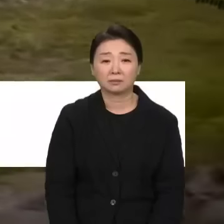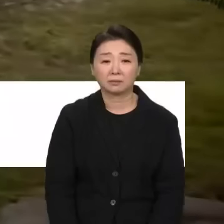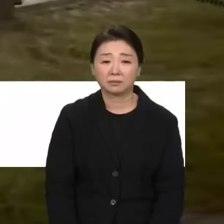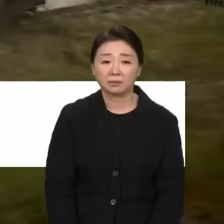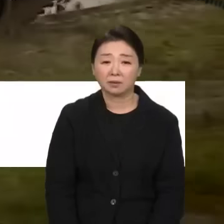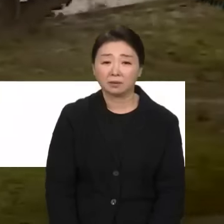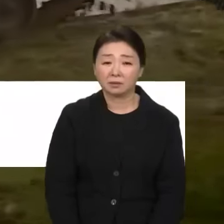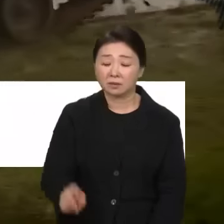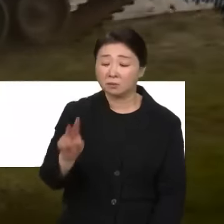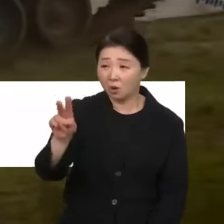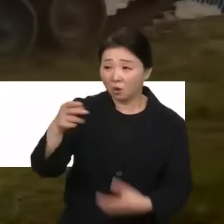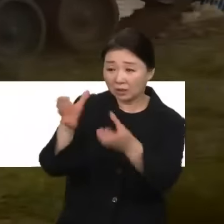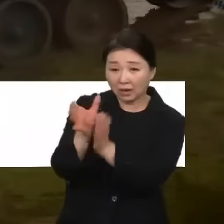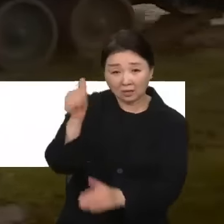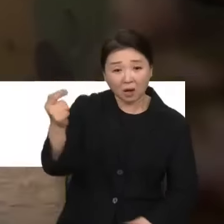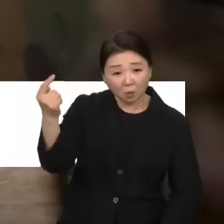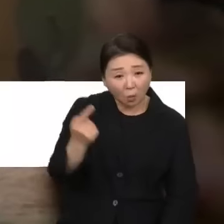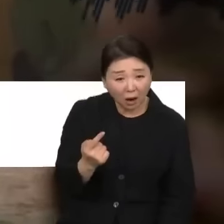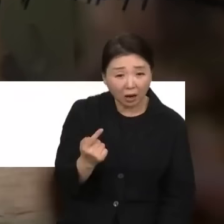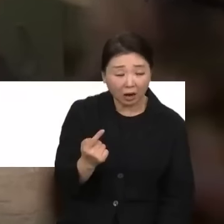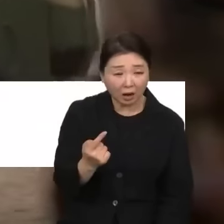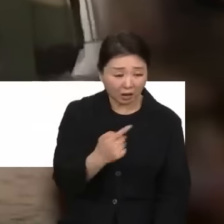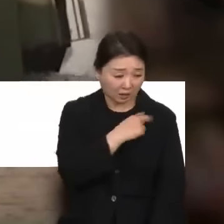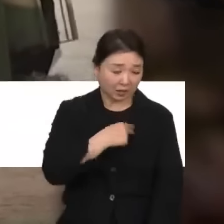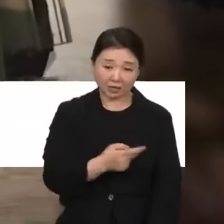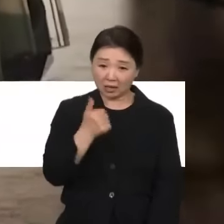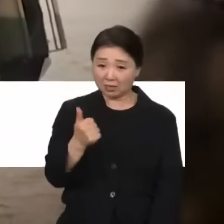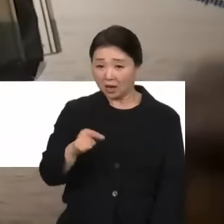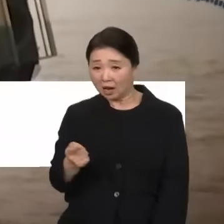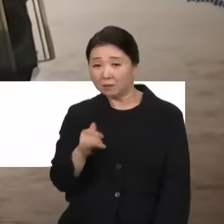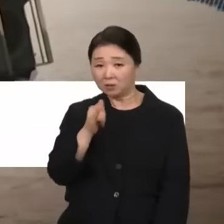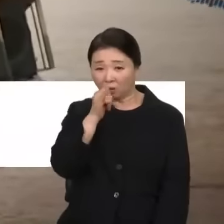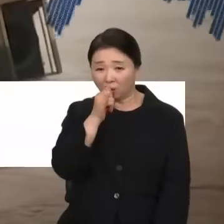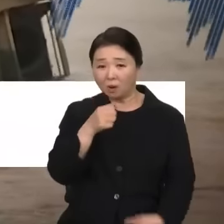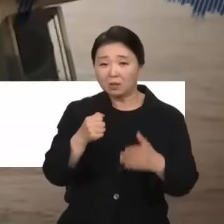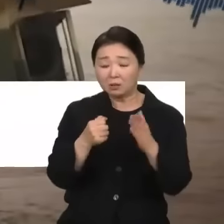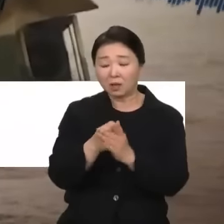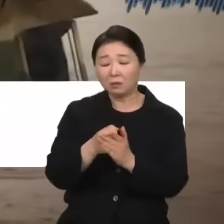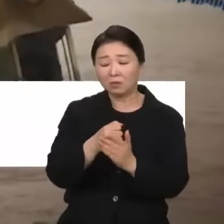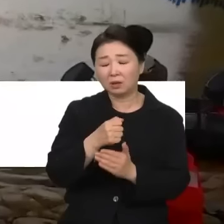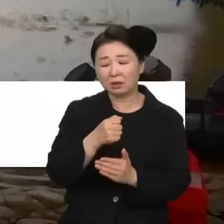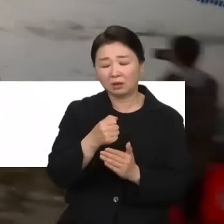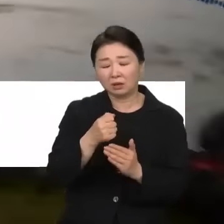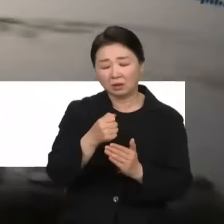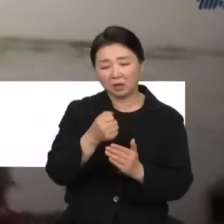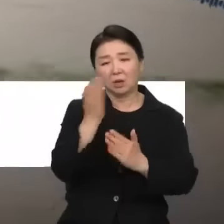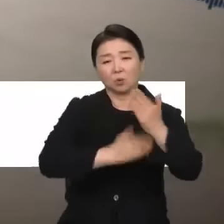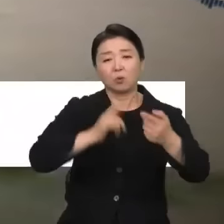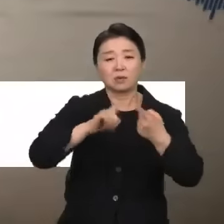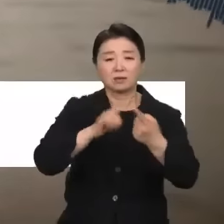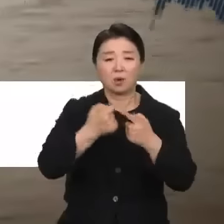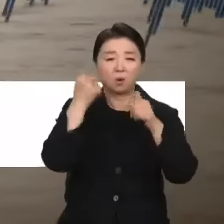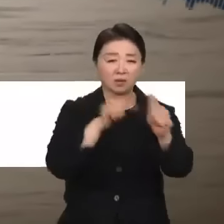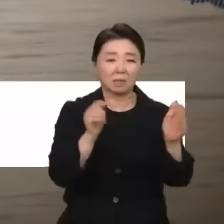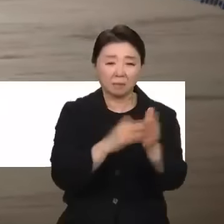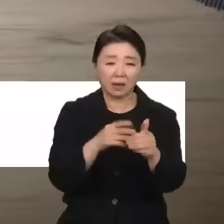오셨는데 사단장님께서 옆에 계신데 하라 정상적으로 하라고 16시까지인가라고 하라고